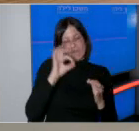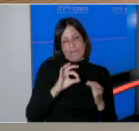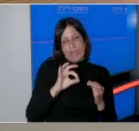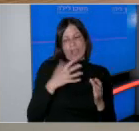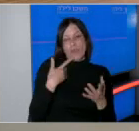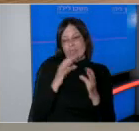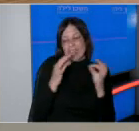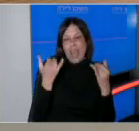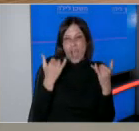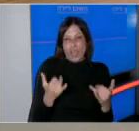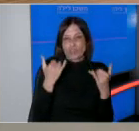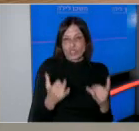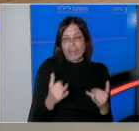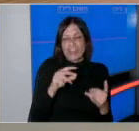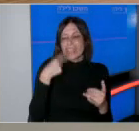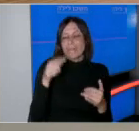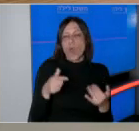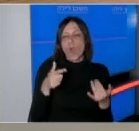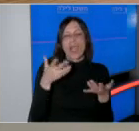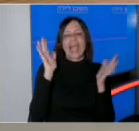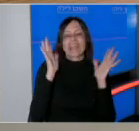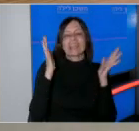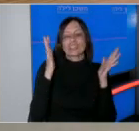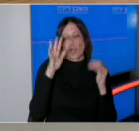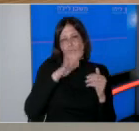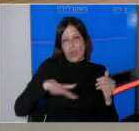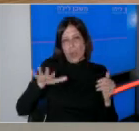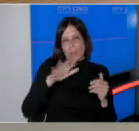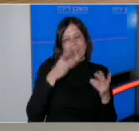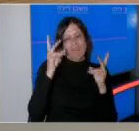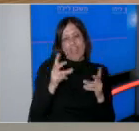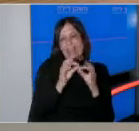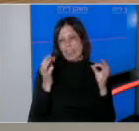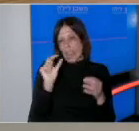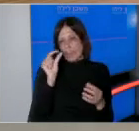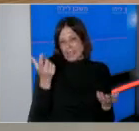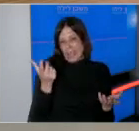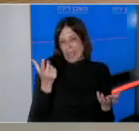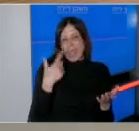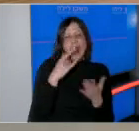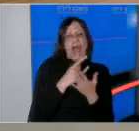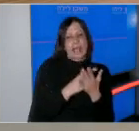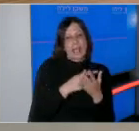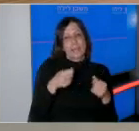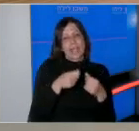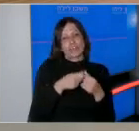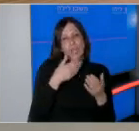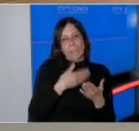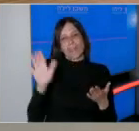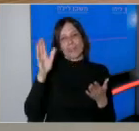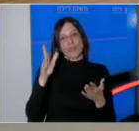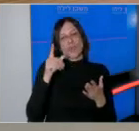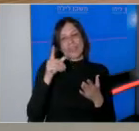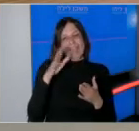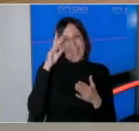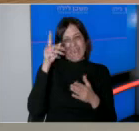נתחיל מיידית, תהיה כאן קטסטרופה לאומית. אפשר להתחיל בקטנה, מחקיקה לגבי פינוי מפרץ חיפה